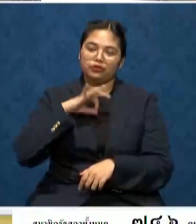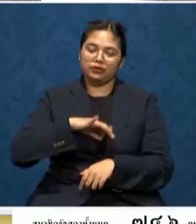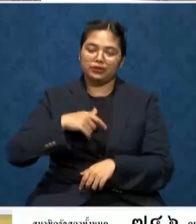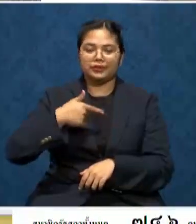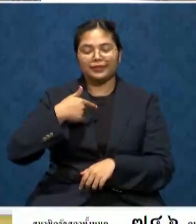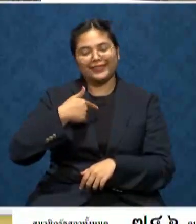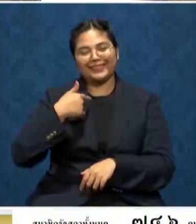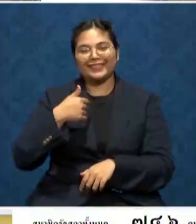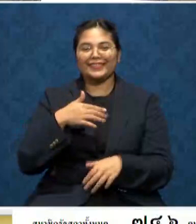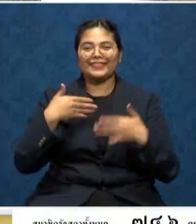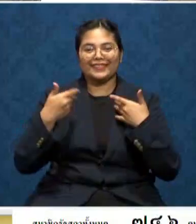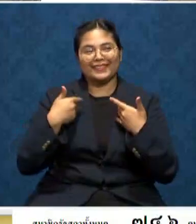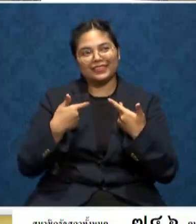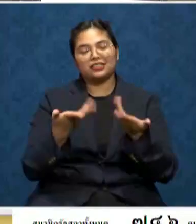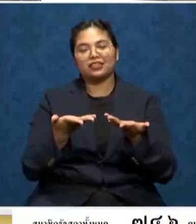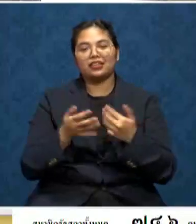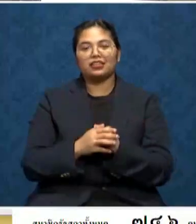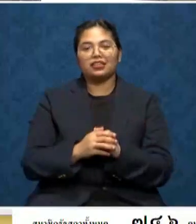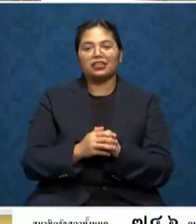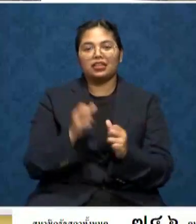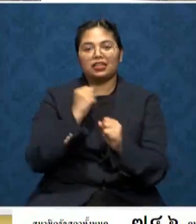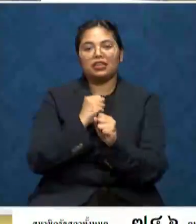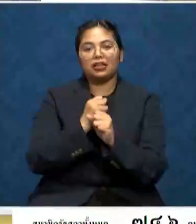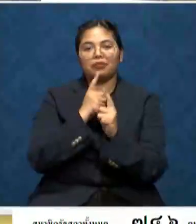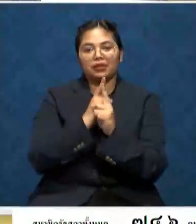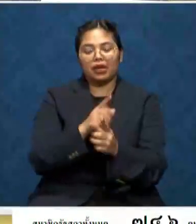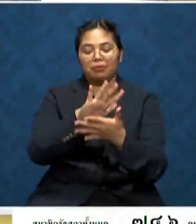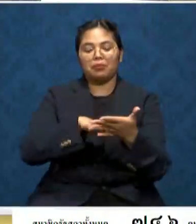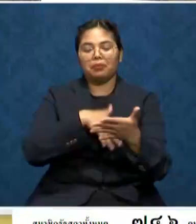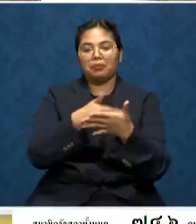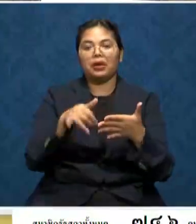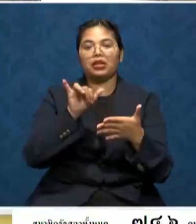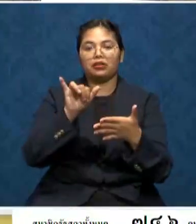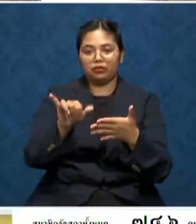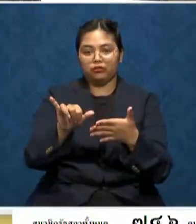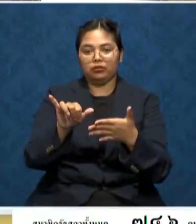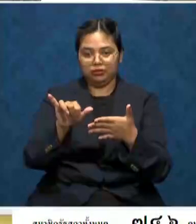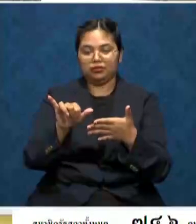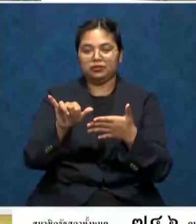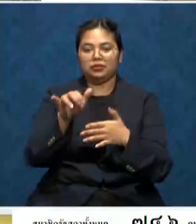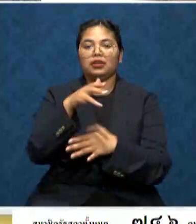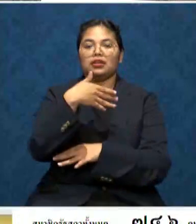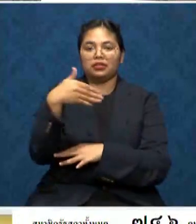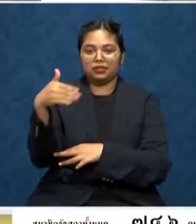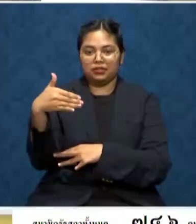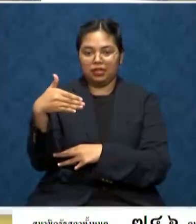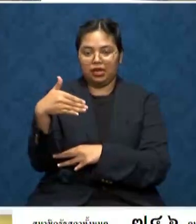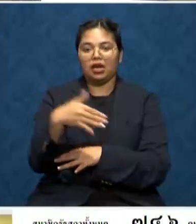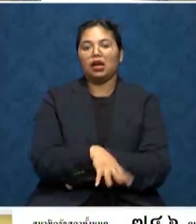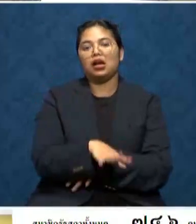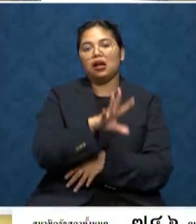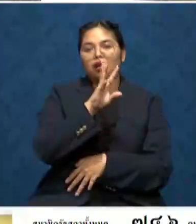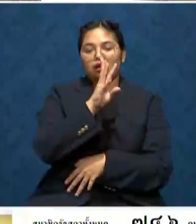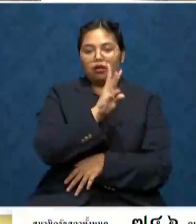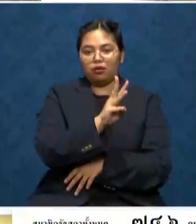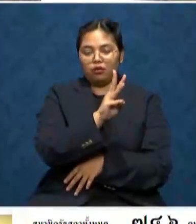นี้ยังยึดมนเดินตามแนะวของยุทษสาชาติปี2561-80ตรงนั้